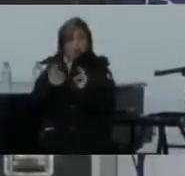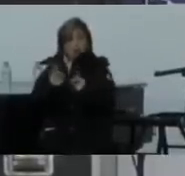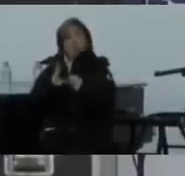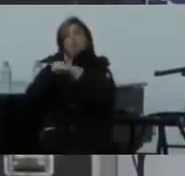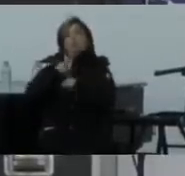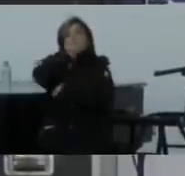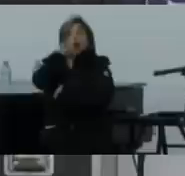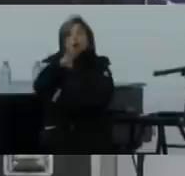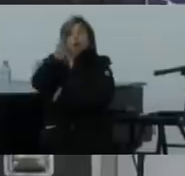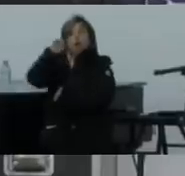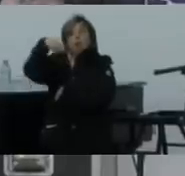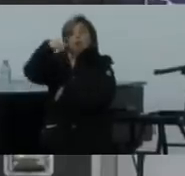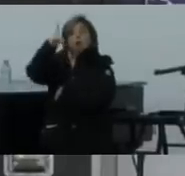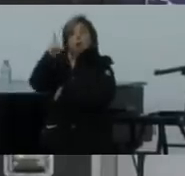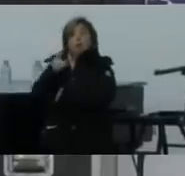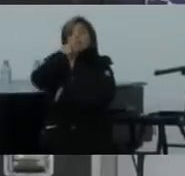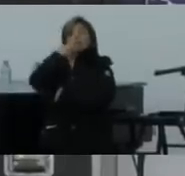di tutti e